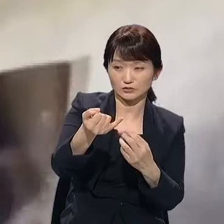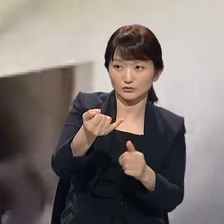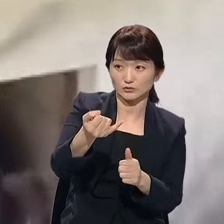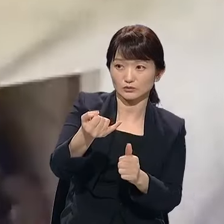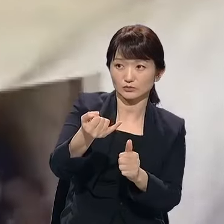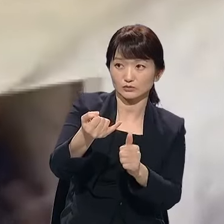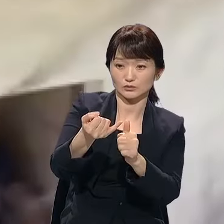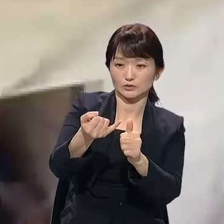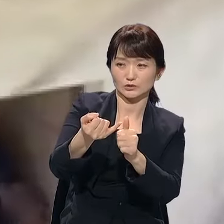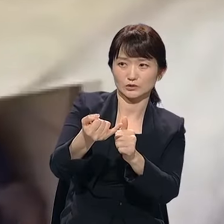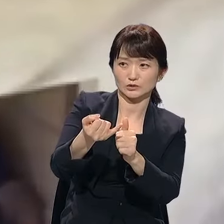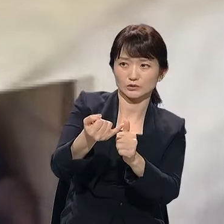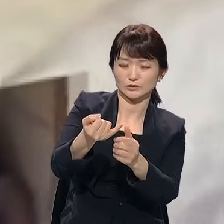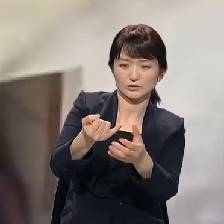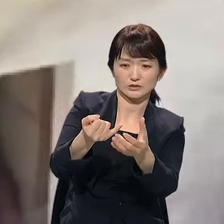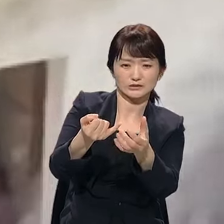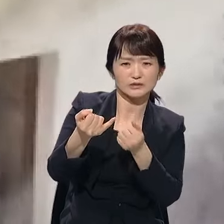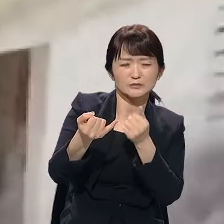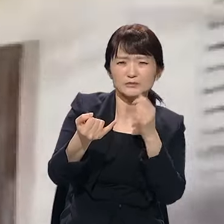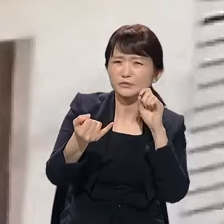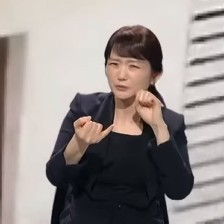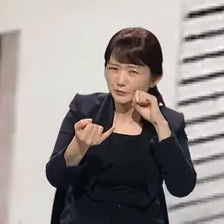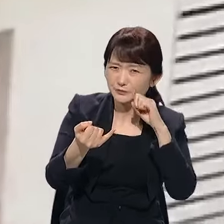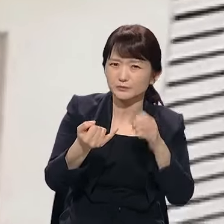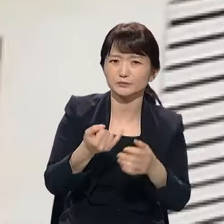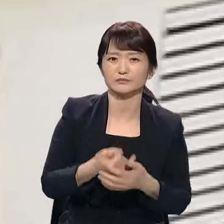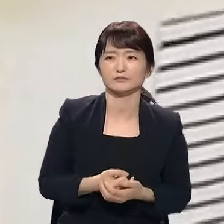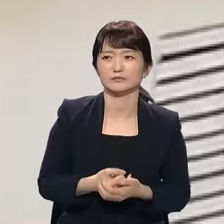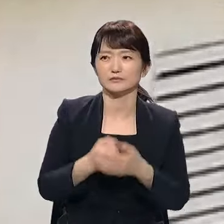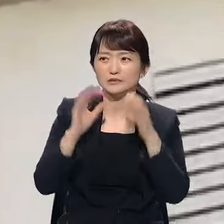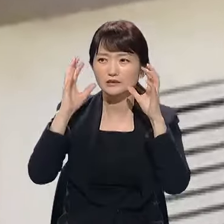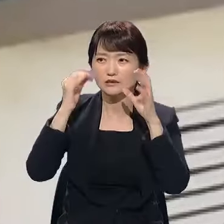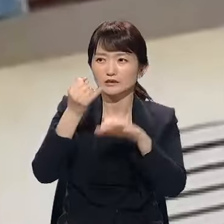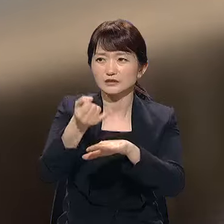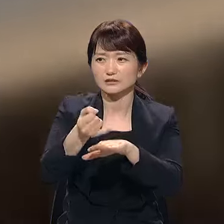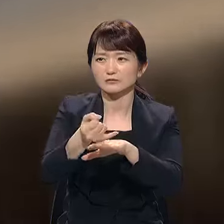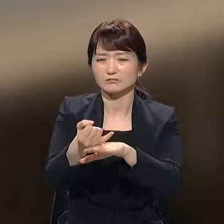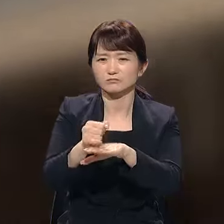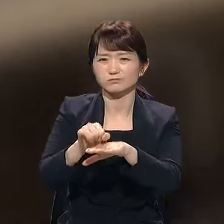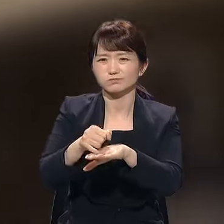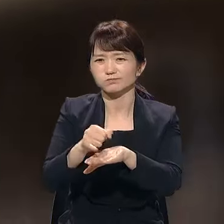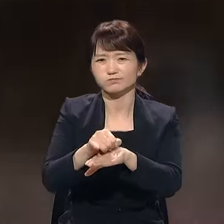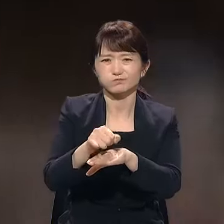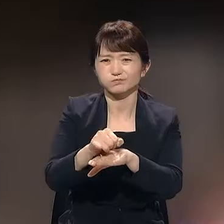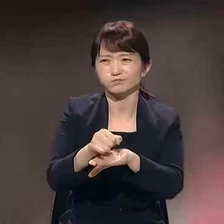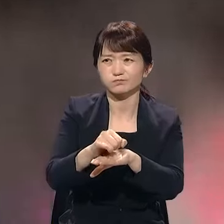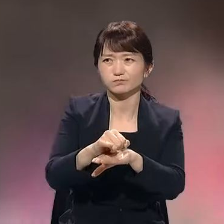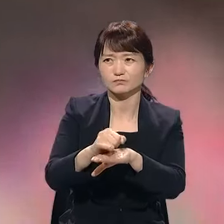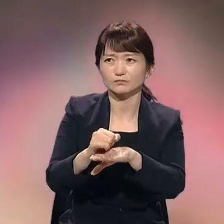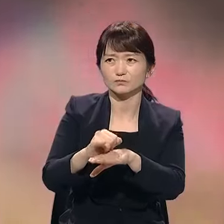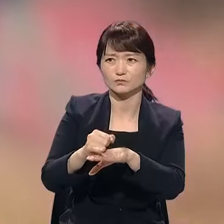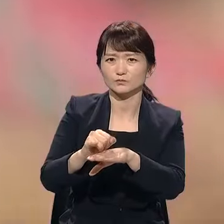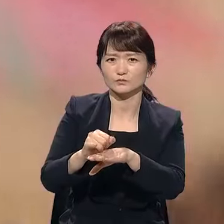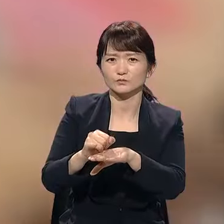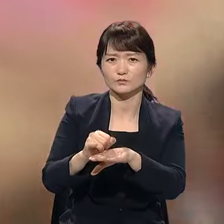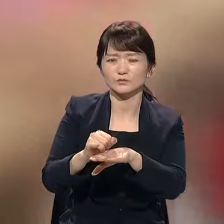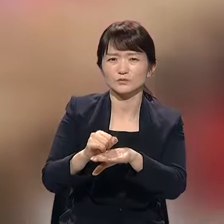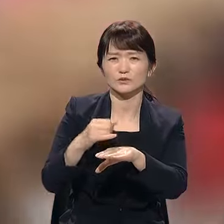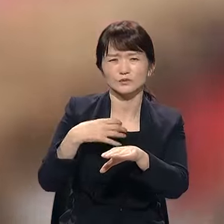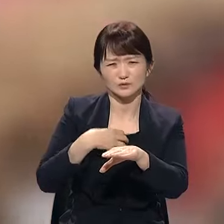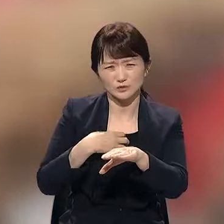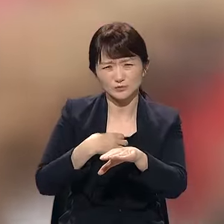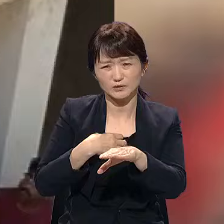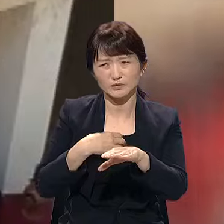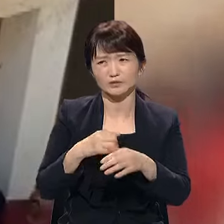이 역시도 위험해서 쉽지가 않아 보입니다. 이 와중에 아기는 또 몸을 꿈틀꿈틀 움직이면서 점점 위태로운 상황에 놓이고